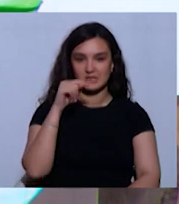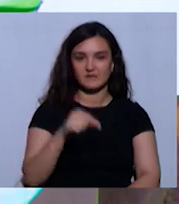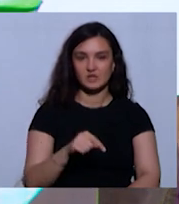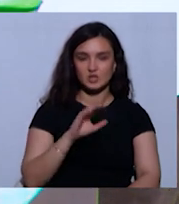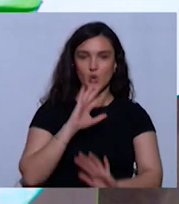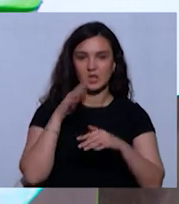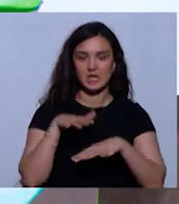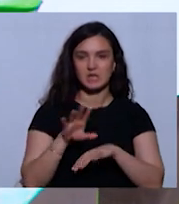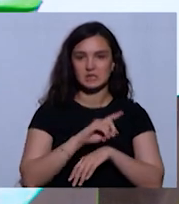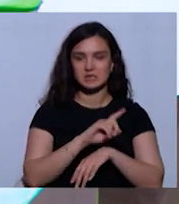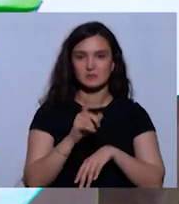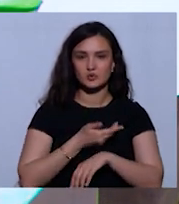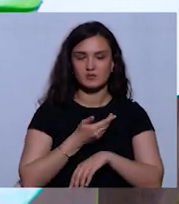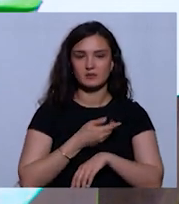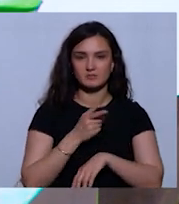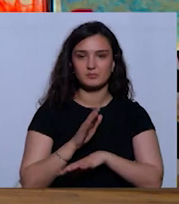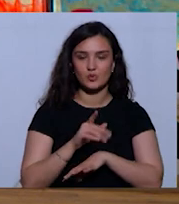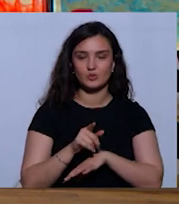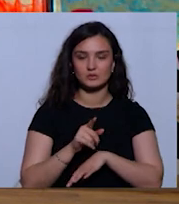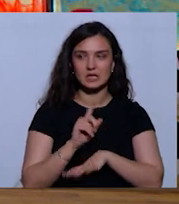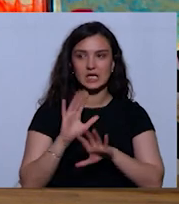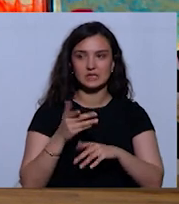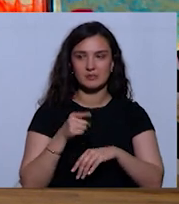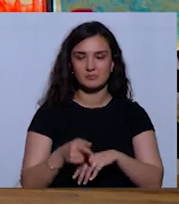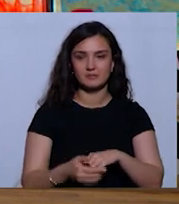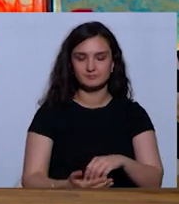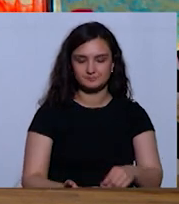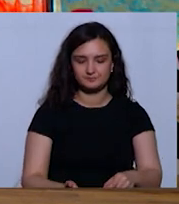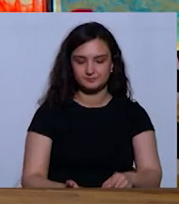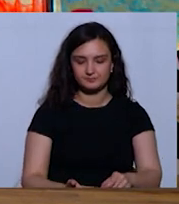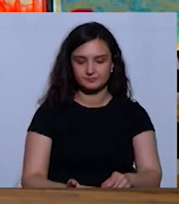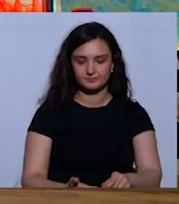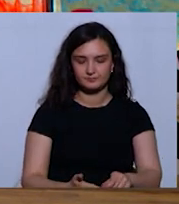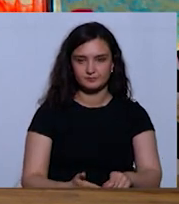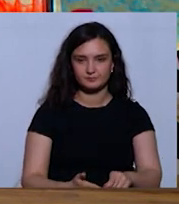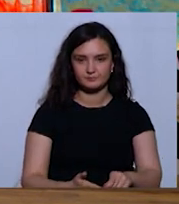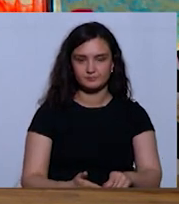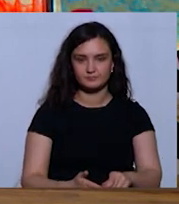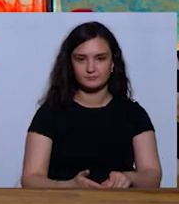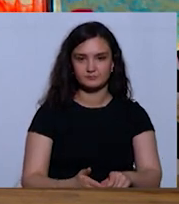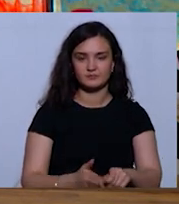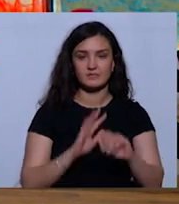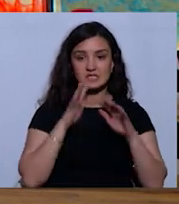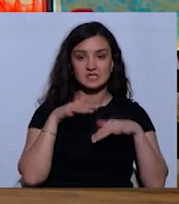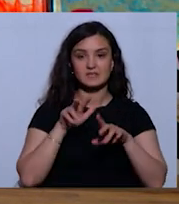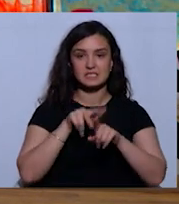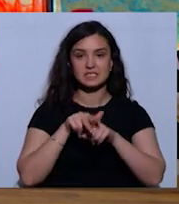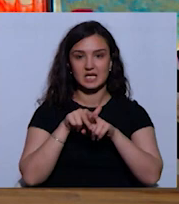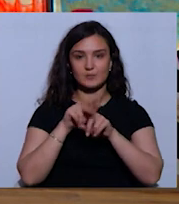წყალქვეშა ოკეანეზე რა ვინ ცხოვრობენ ქვევით და რა ხდება. ჯერ მარტო ზღვის ცხენი რა